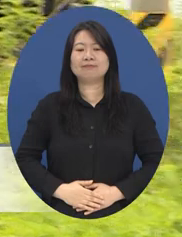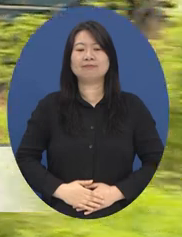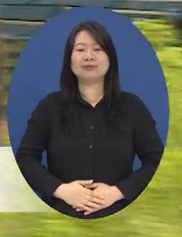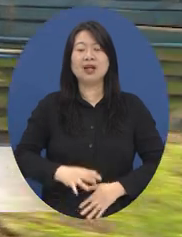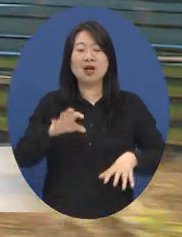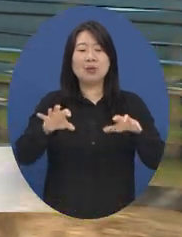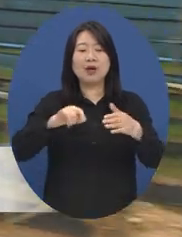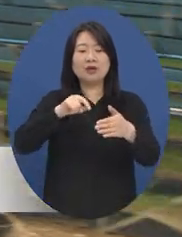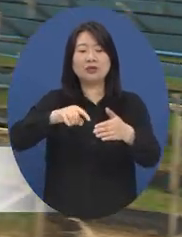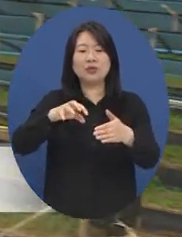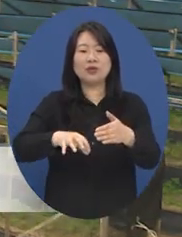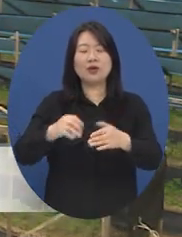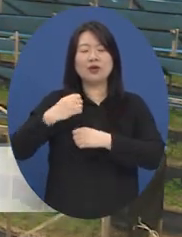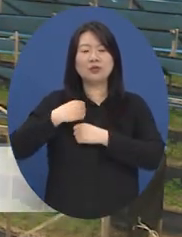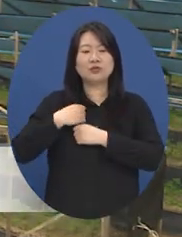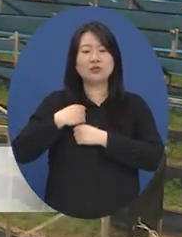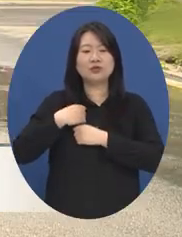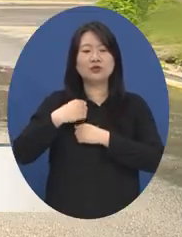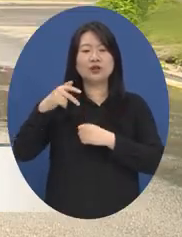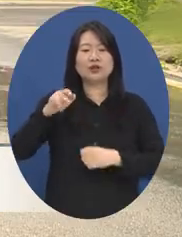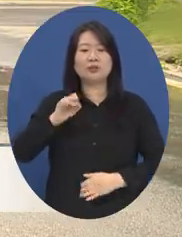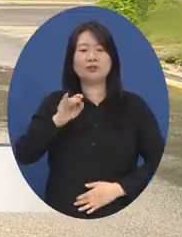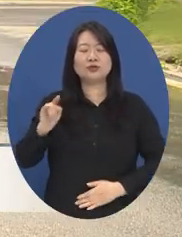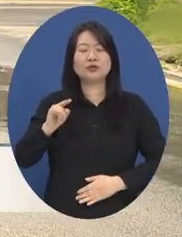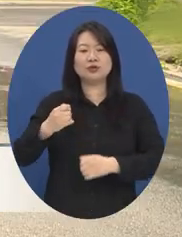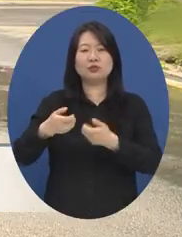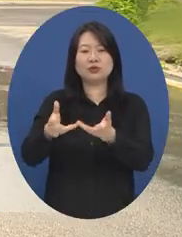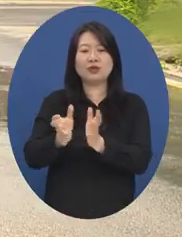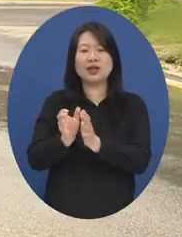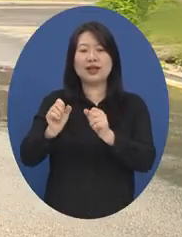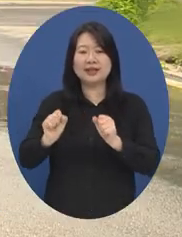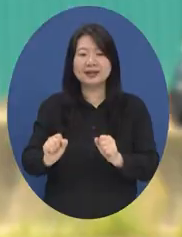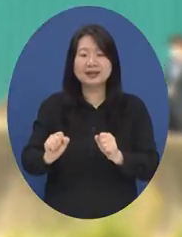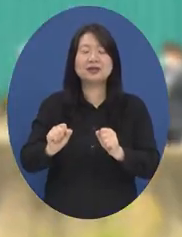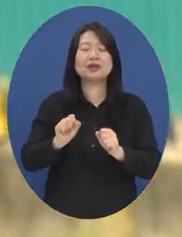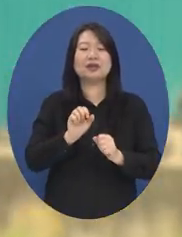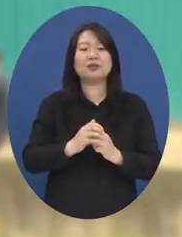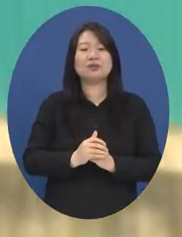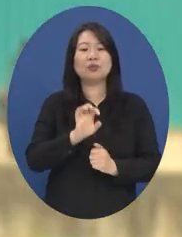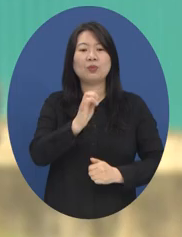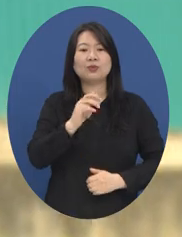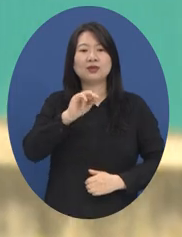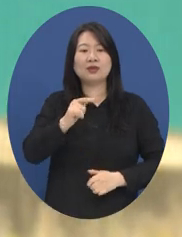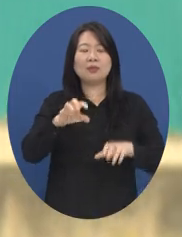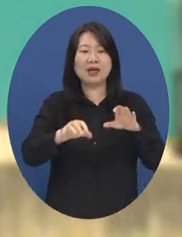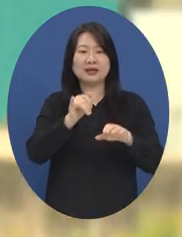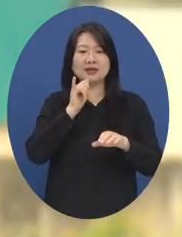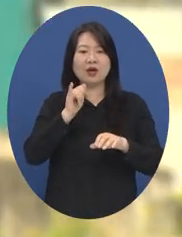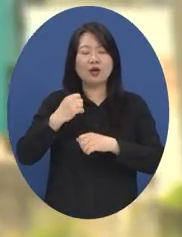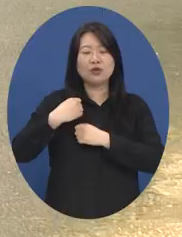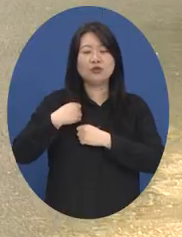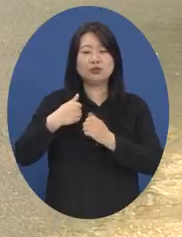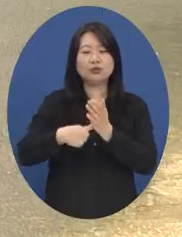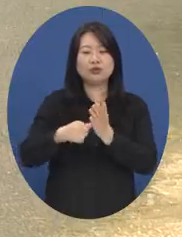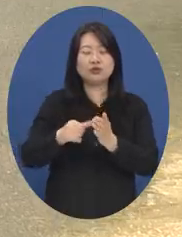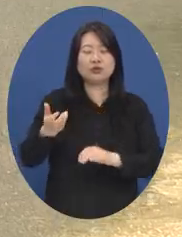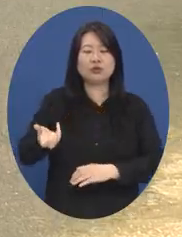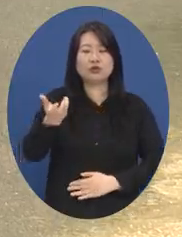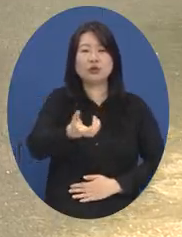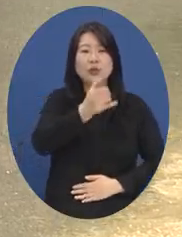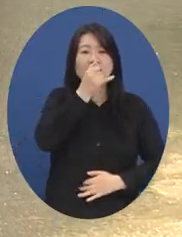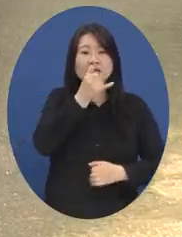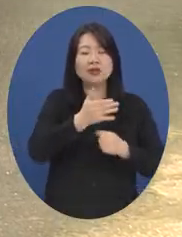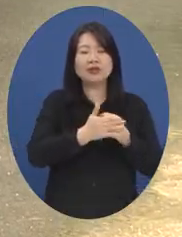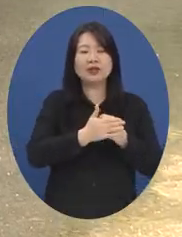마을 한 가운데 군 정비 부대가 주주 난 포천 초과 일이 마을입니다 군부대 중장비 등이 이동하면서 도로 파손 이 심각한